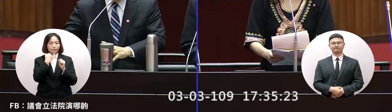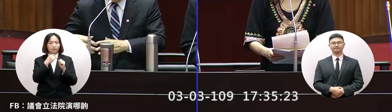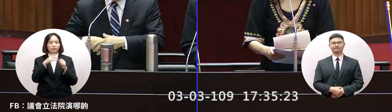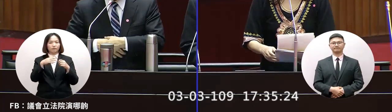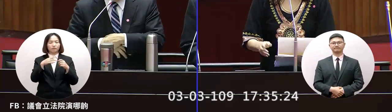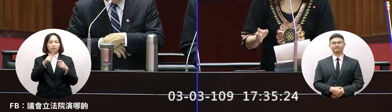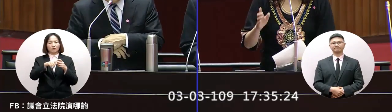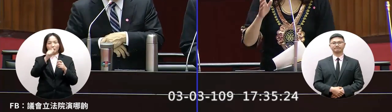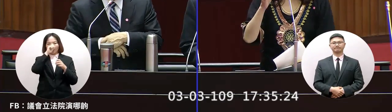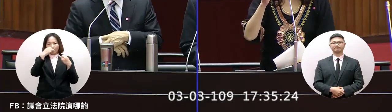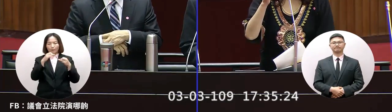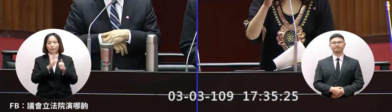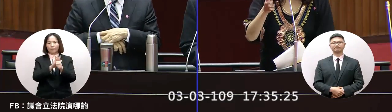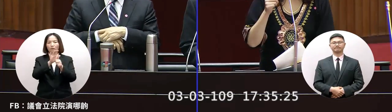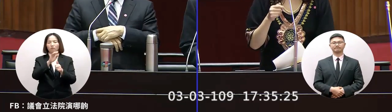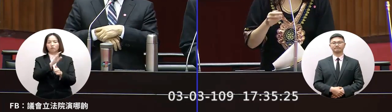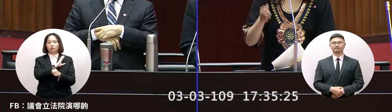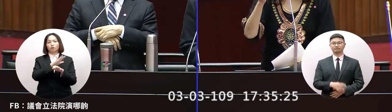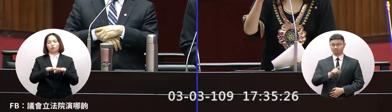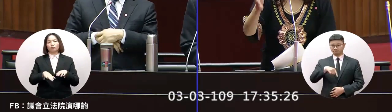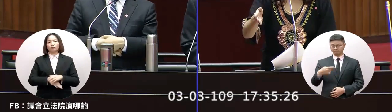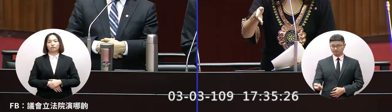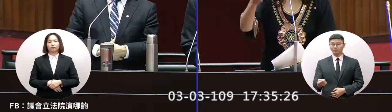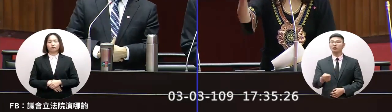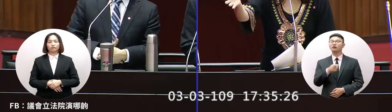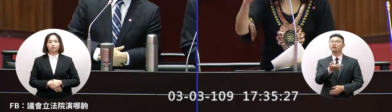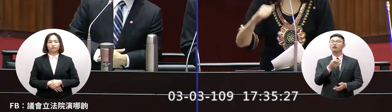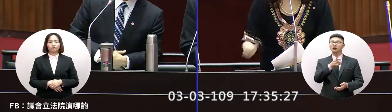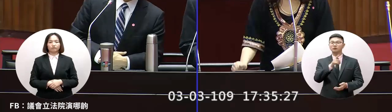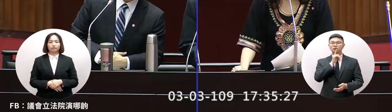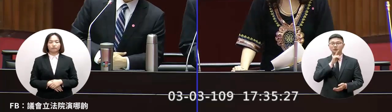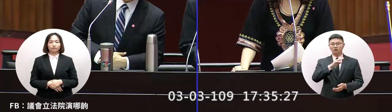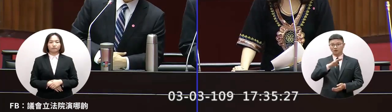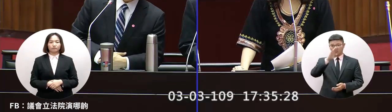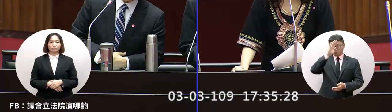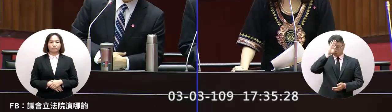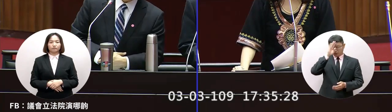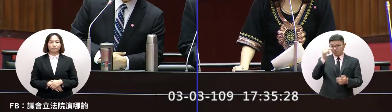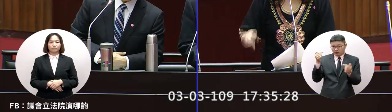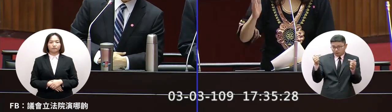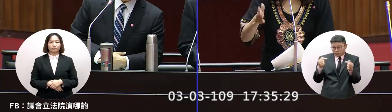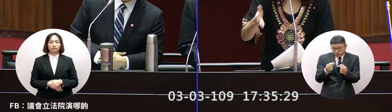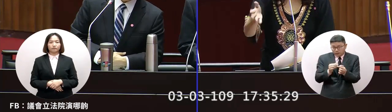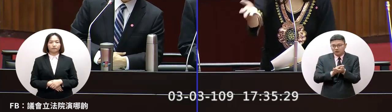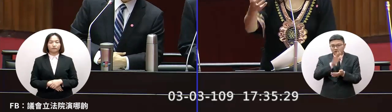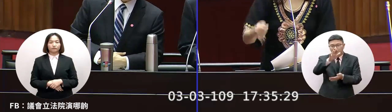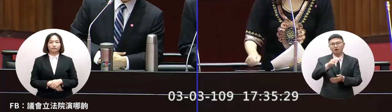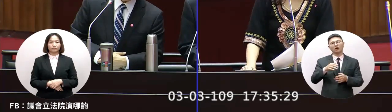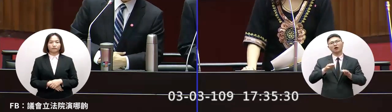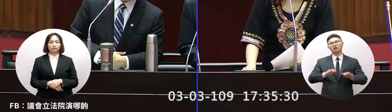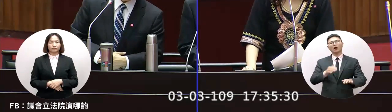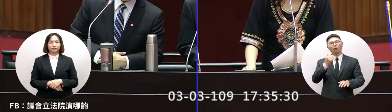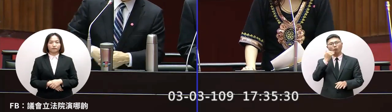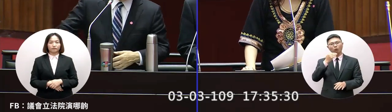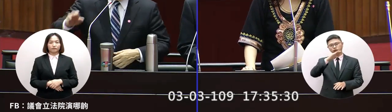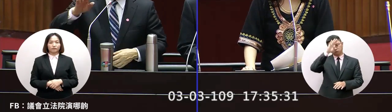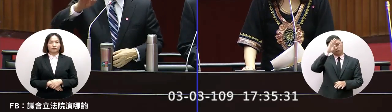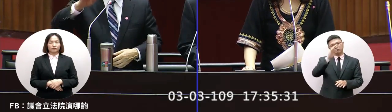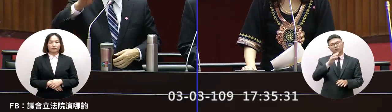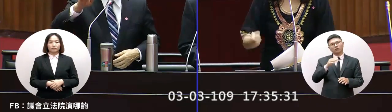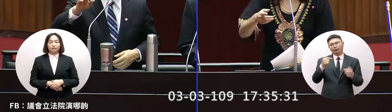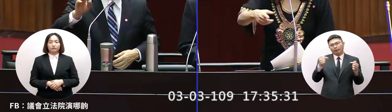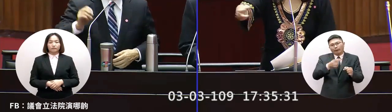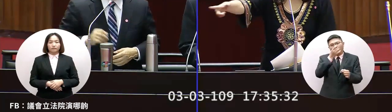把这个效果做更好。 那接下来刚刚讲的是疫情缓和以后嘛，啊，疫情就撑不过怎么办？